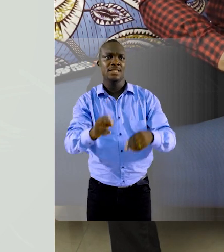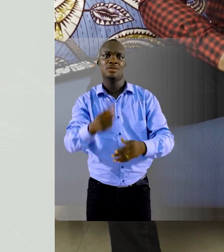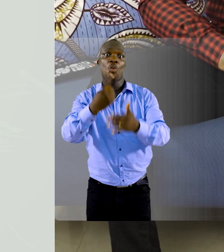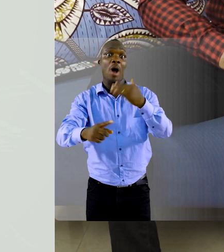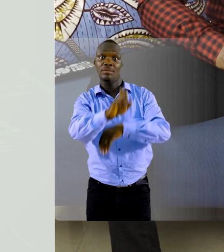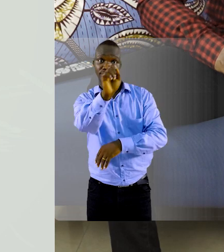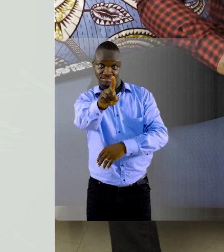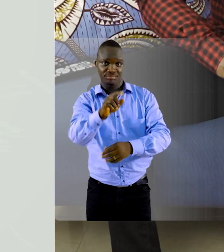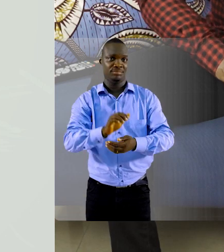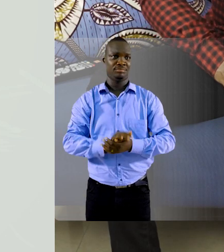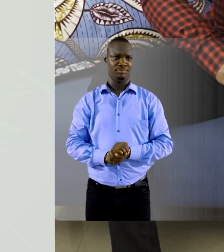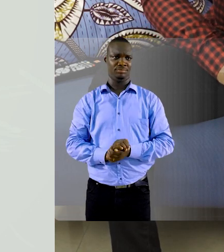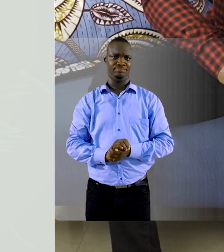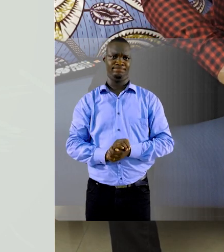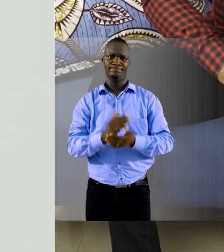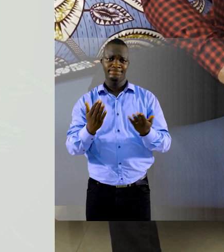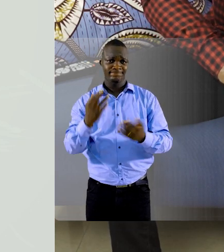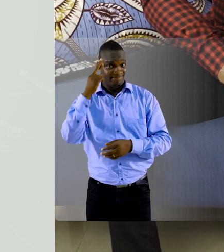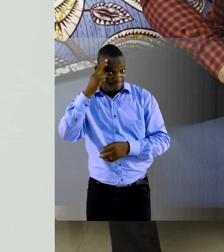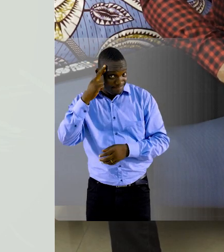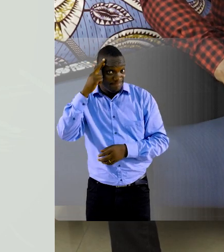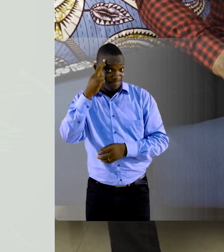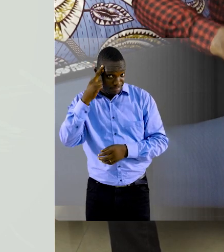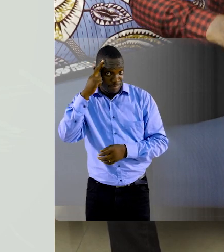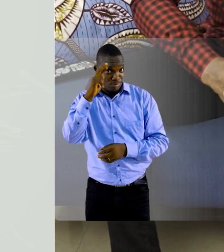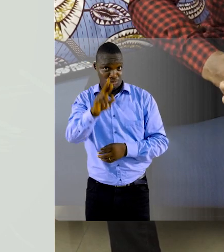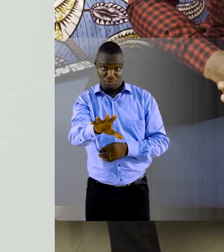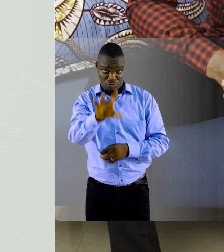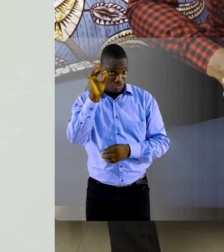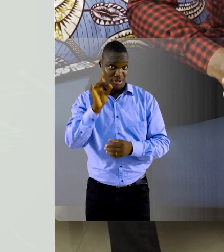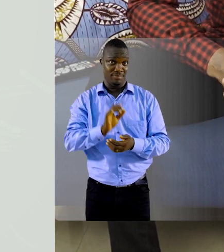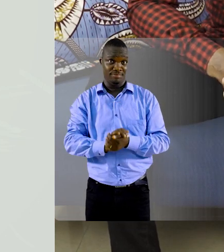C'est bénigne avec G-N-E à la fin.